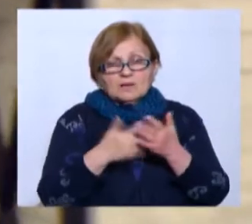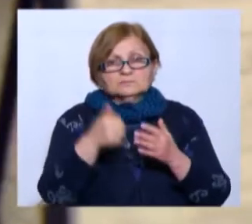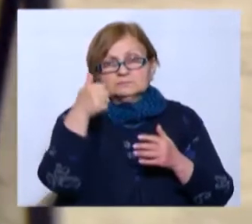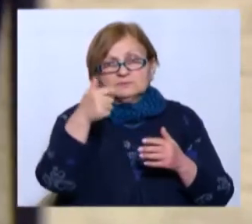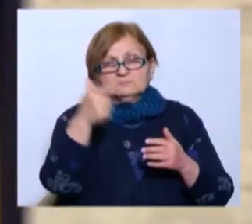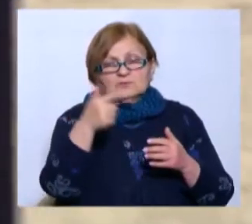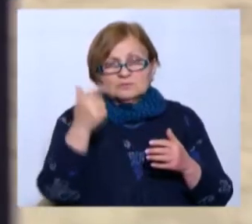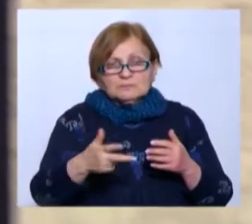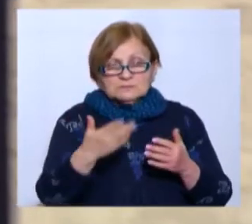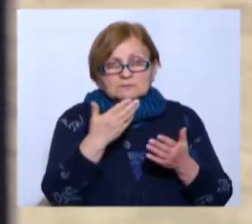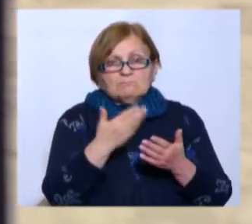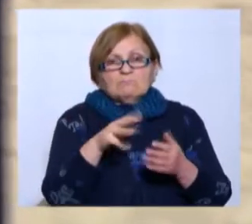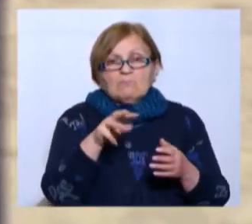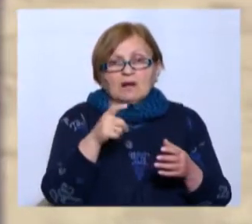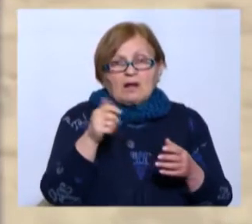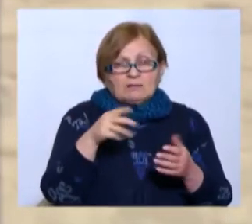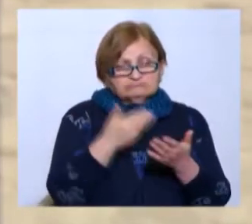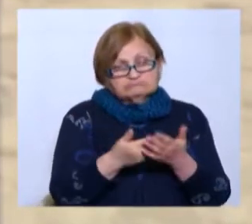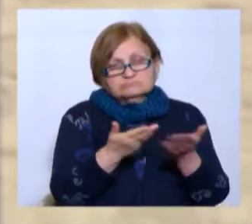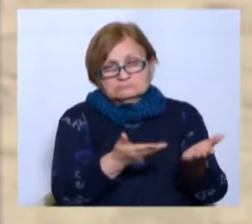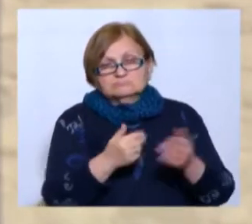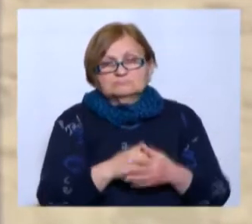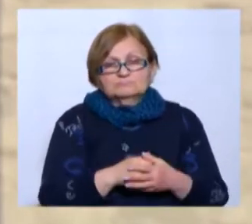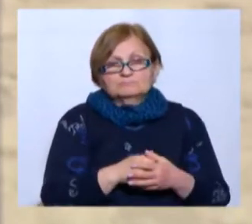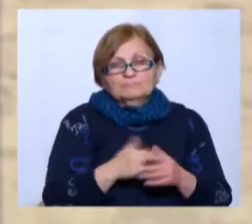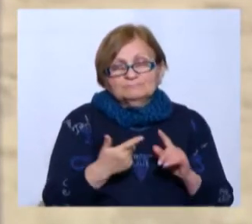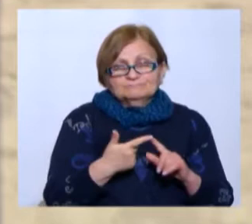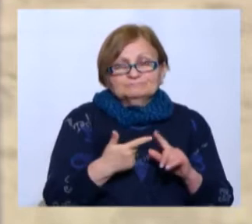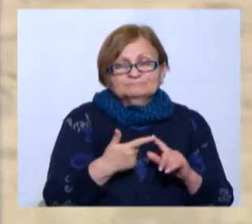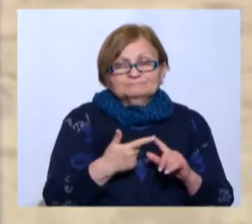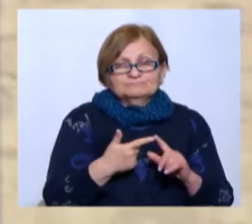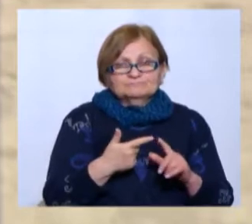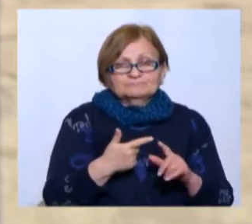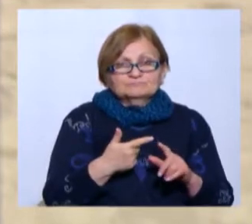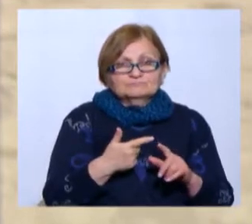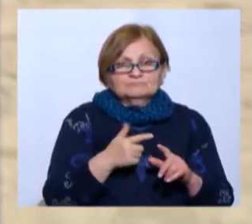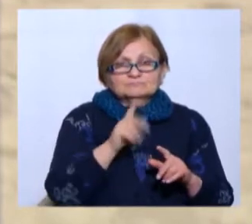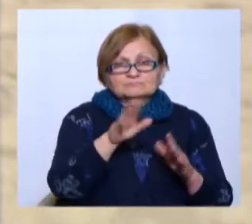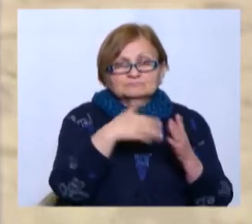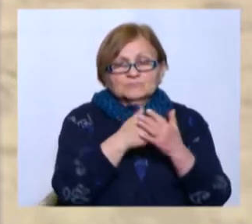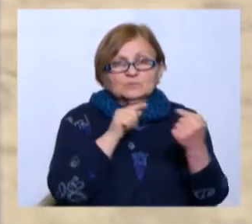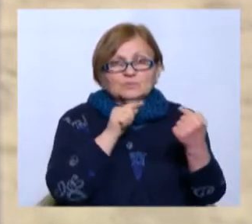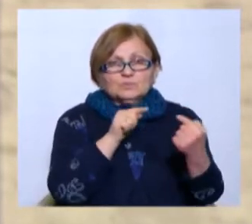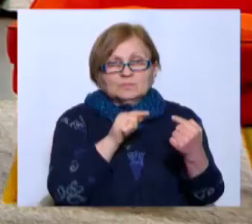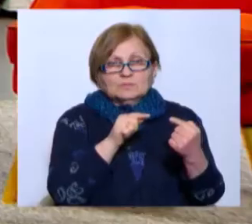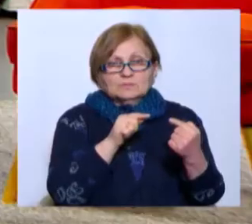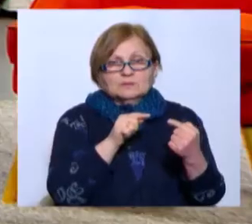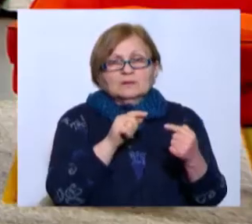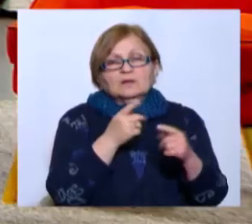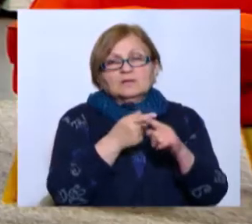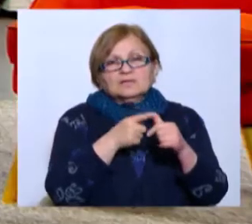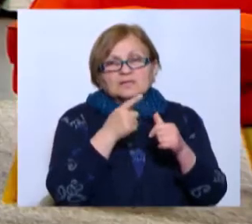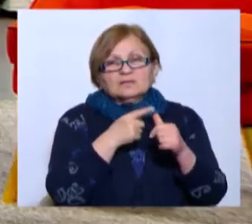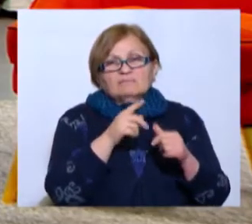მესამე მაგალითით. მეორე არგუმენტი მასშასადამე წარმოადგენს კონტრარგუმენტს, სხვა სიტყვებით ანტითეზის.